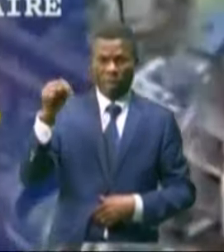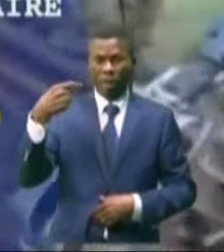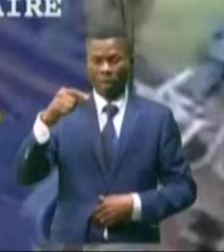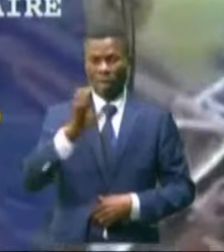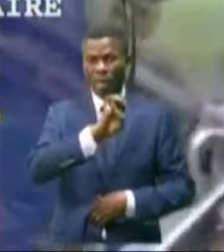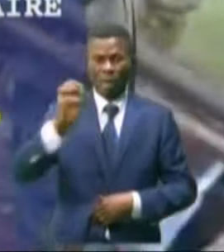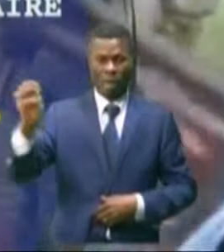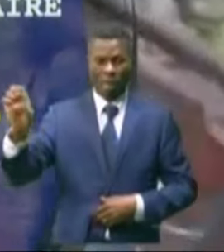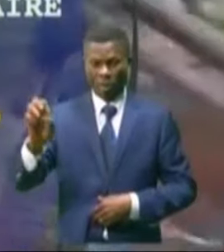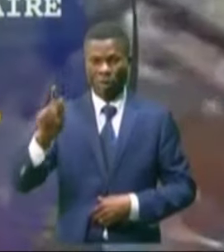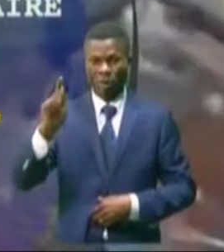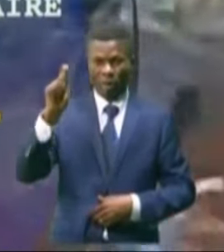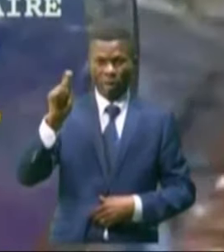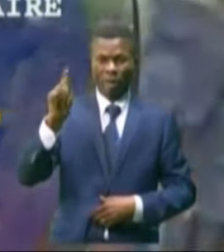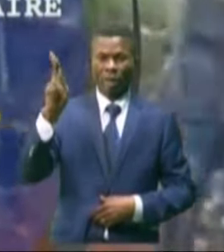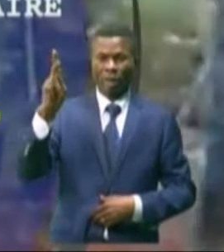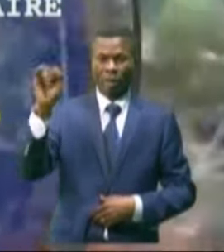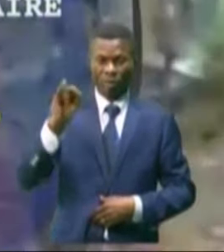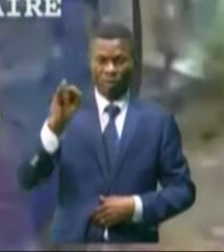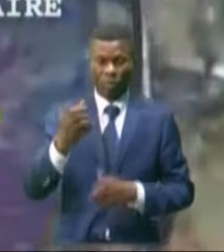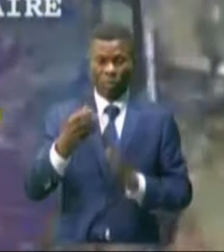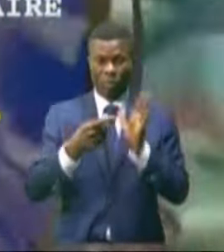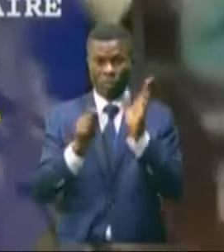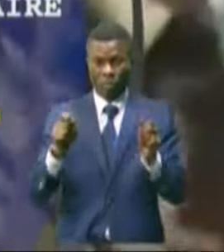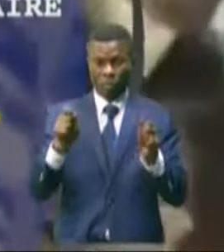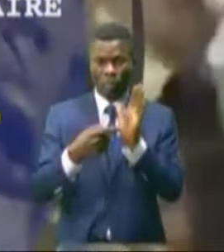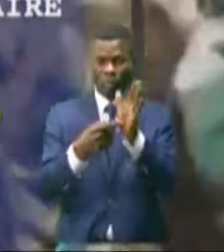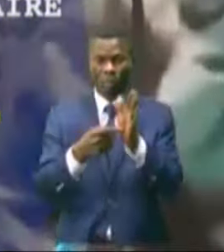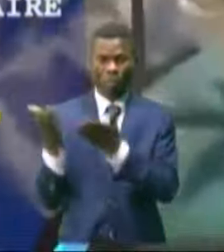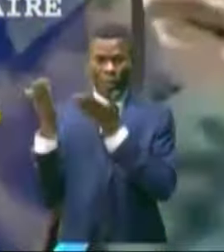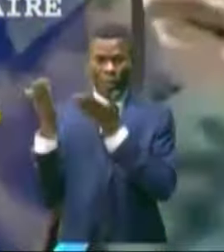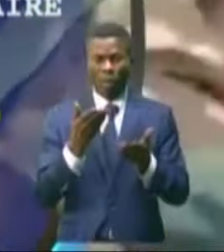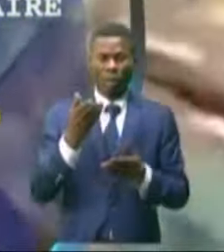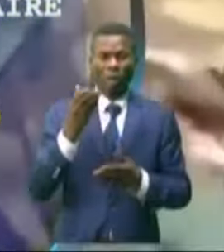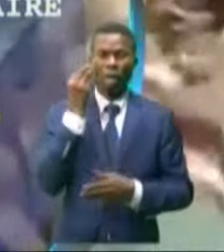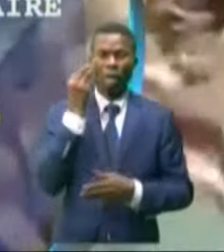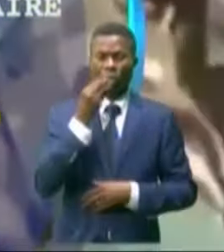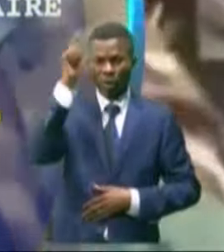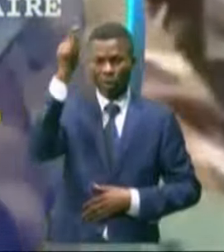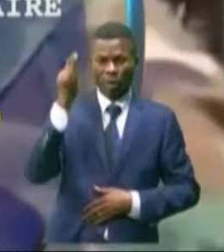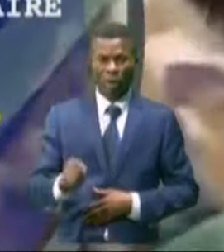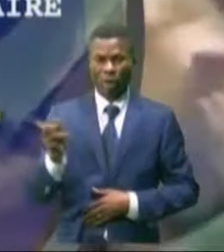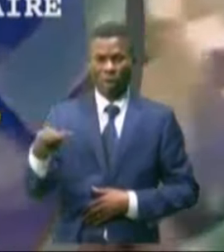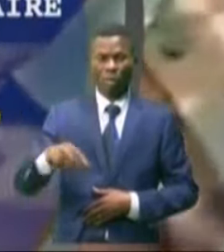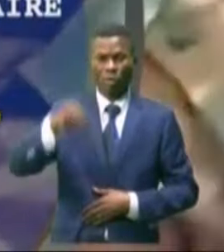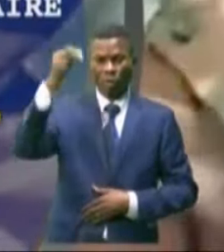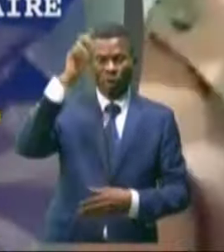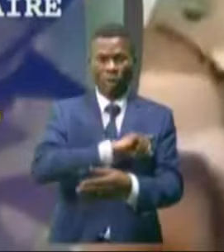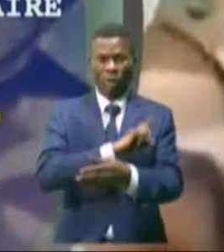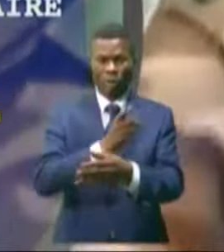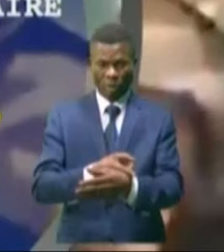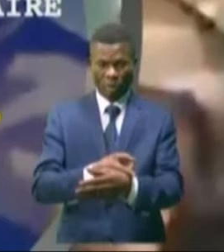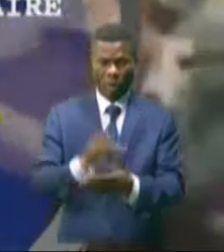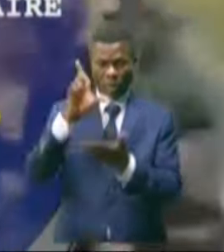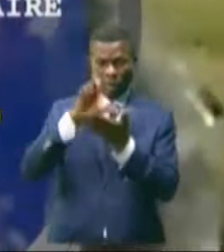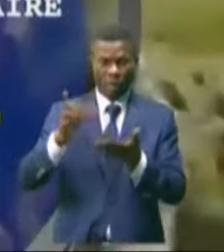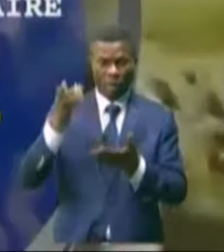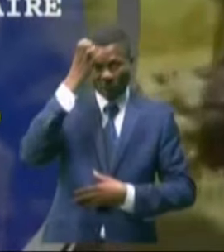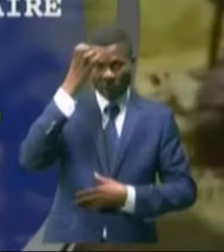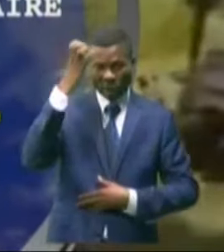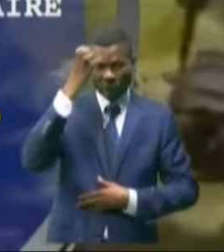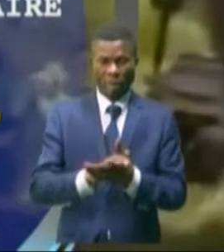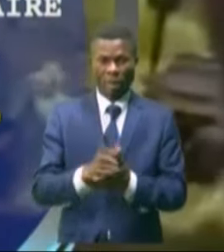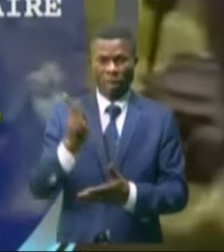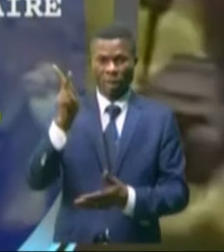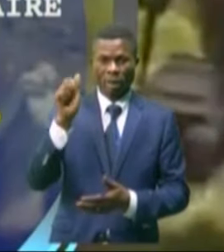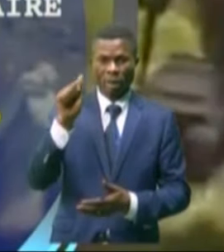de Kichanga. Dans ce journal, vous suivrez le porte-parole des FRDC de la province du Nord Kivu, le lieutenant-colonel Guillaume Kaiko.